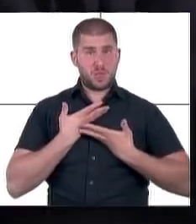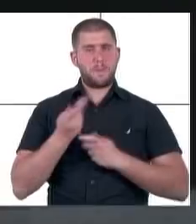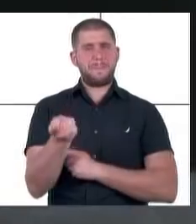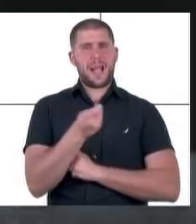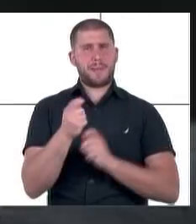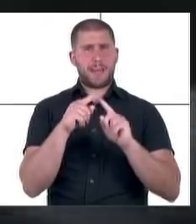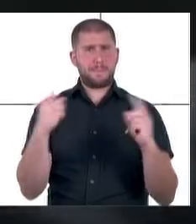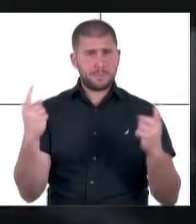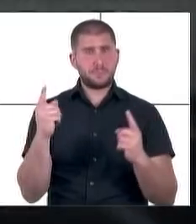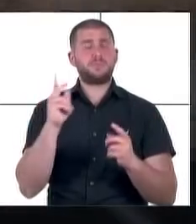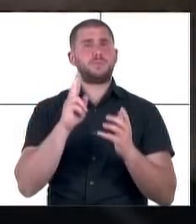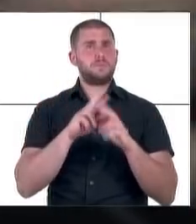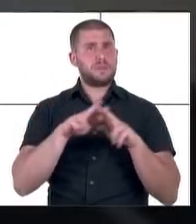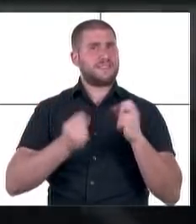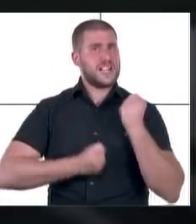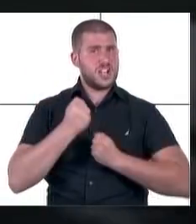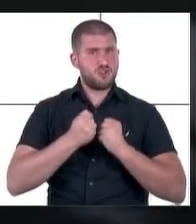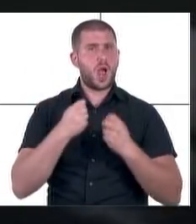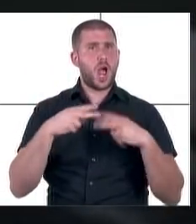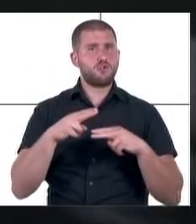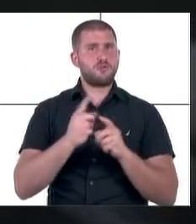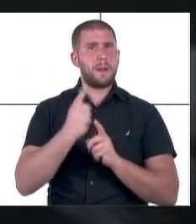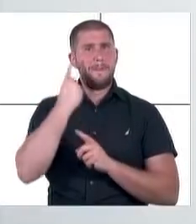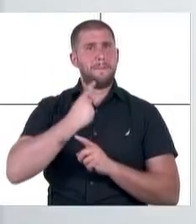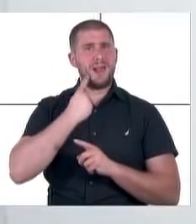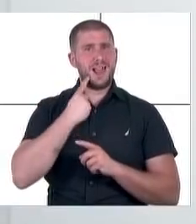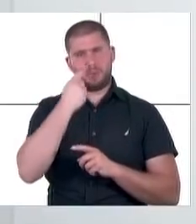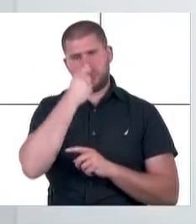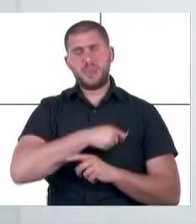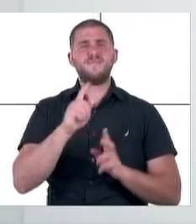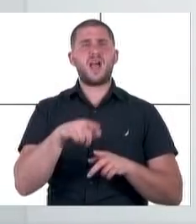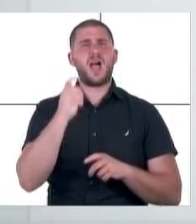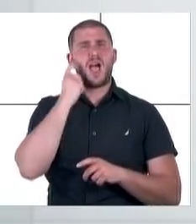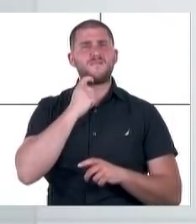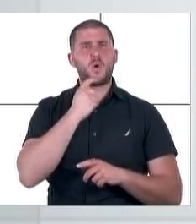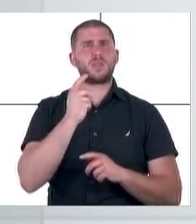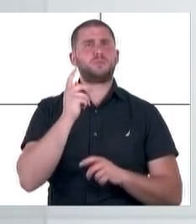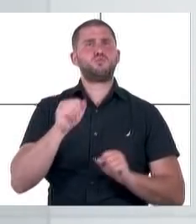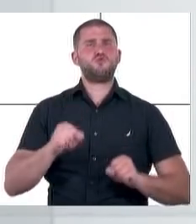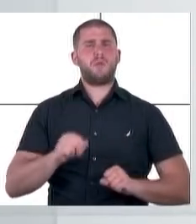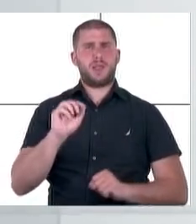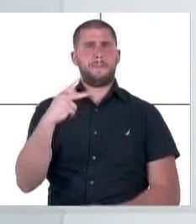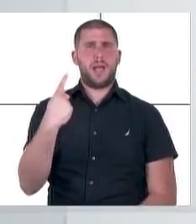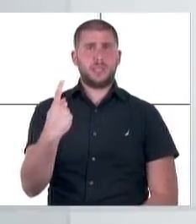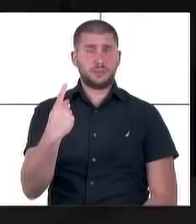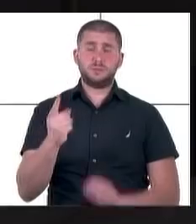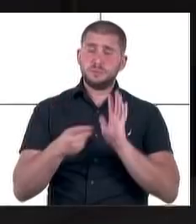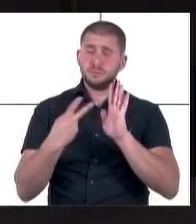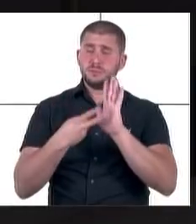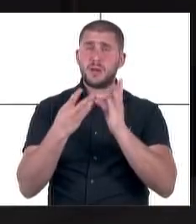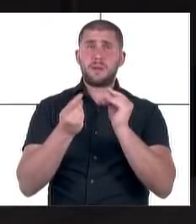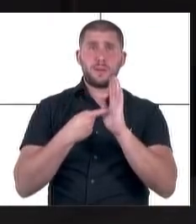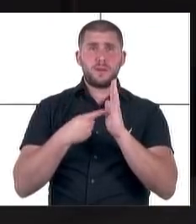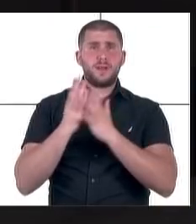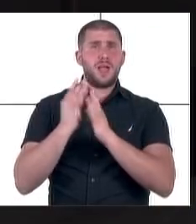התחנה, עולה תמונה קשה של חשש למעשים פליליים ועבירות משמעת מצד פרץ. לא פעם ולא פעמיים